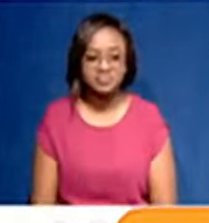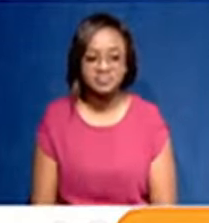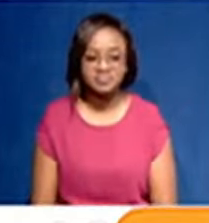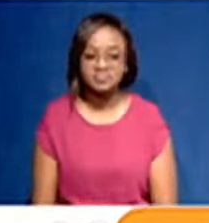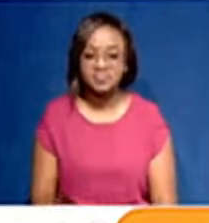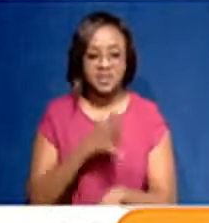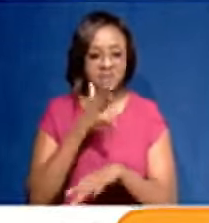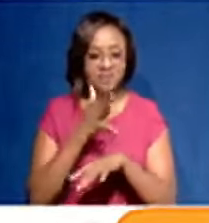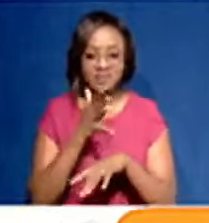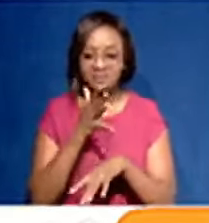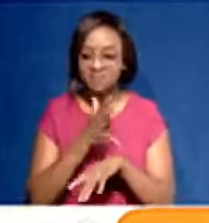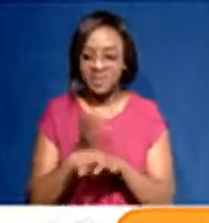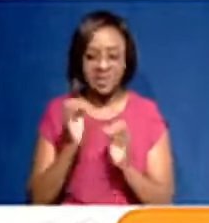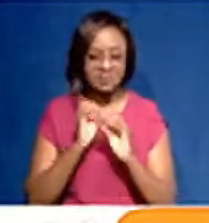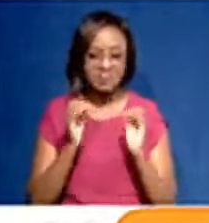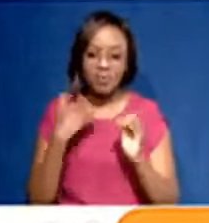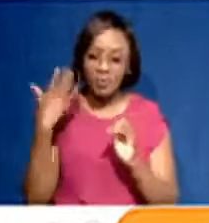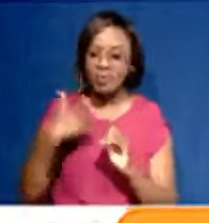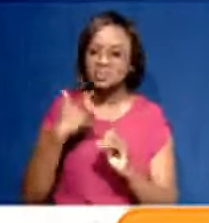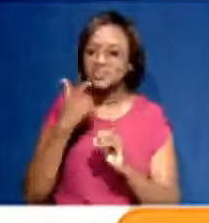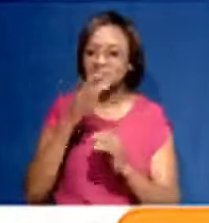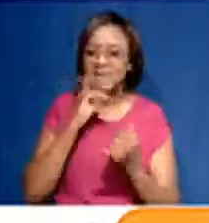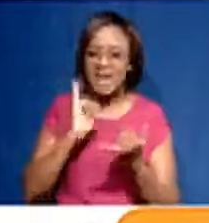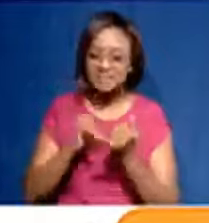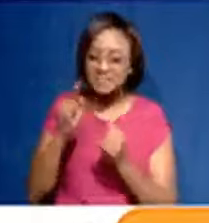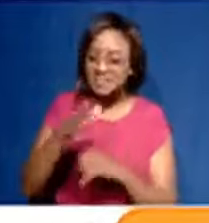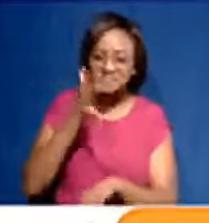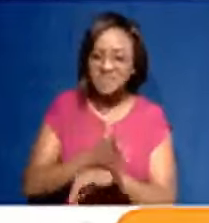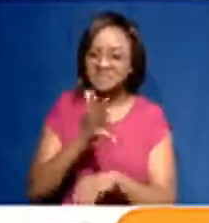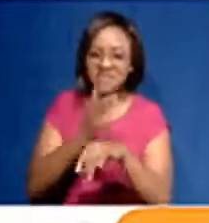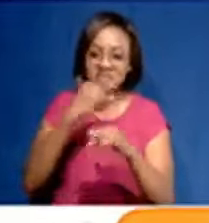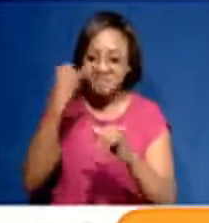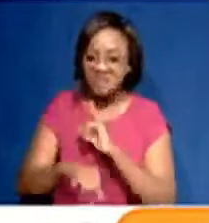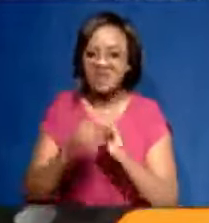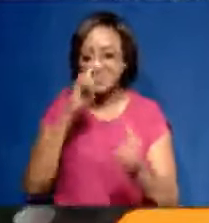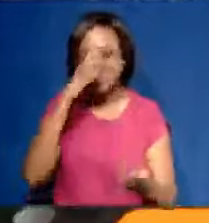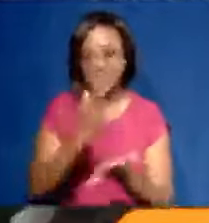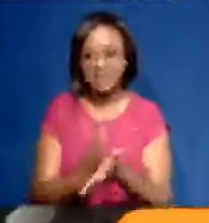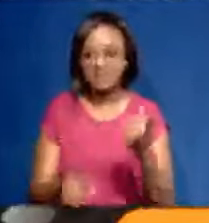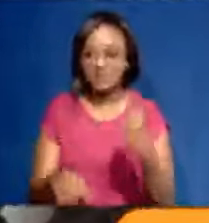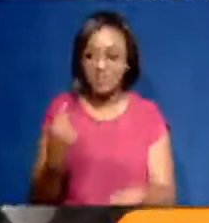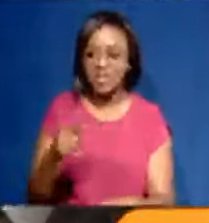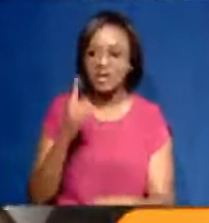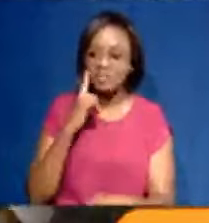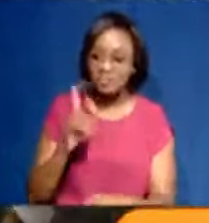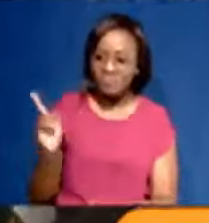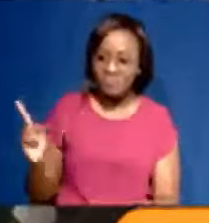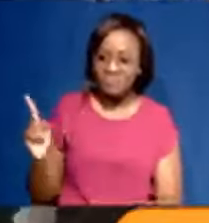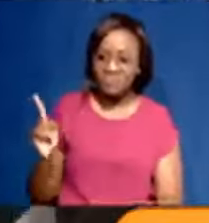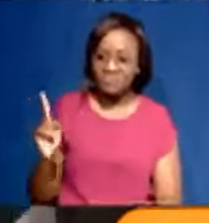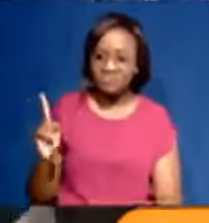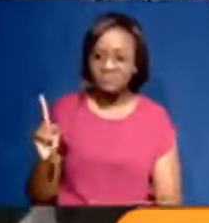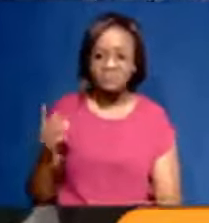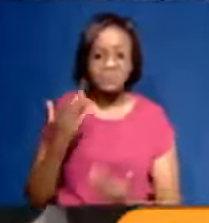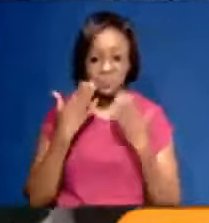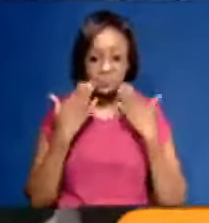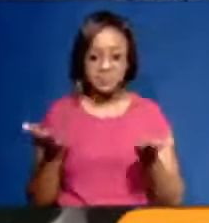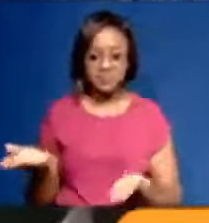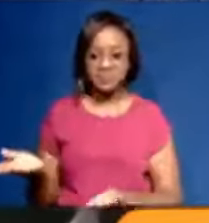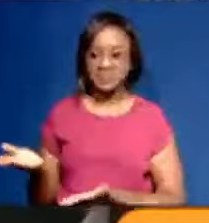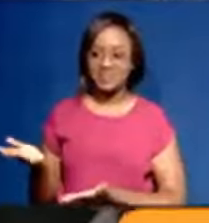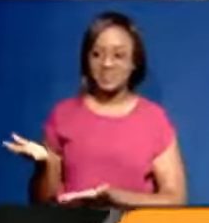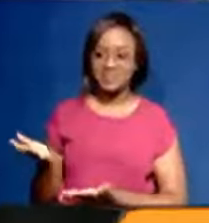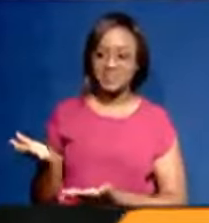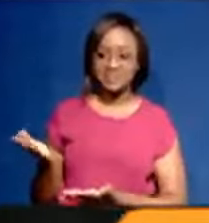si kweli. Lakini sasa leo nimeamini. Na nyinyi sasa ndio mmebeba grand prize. As you all very visibly see, this